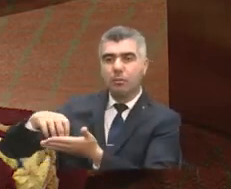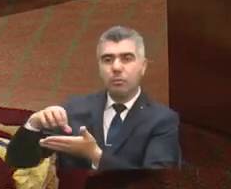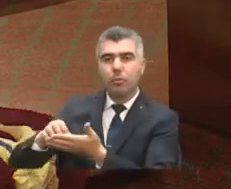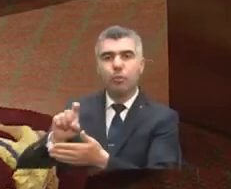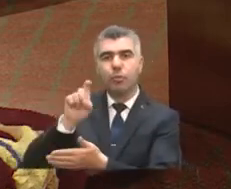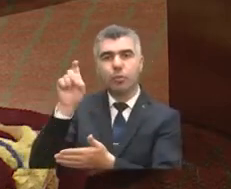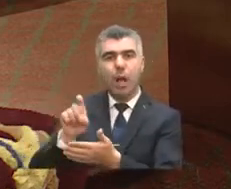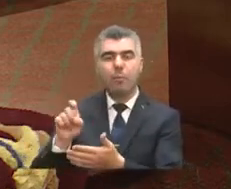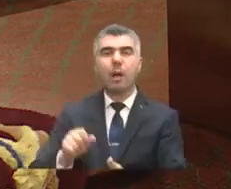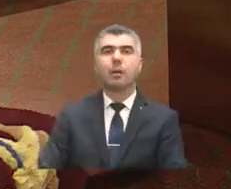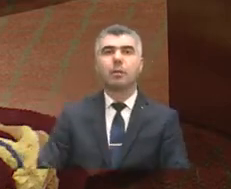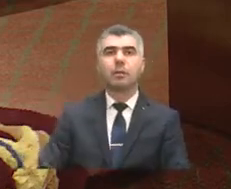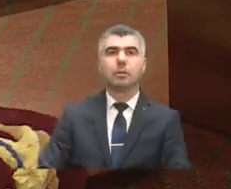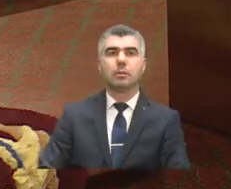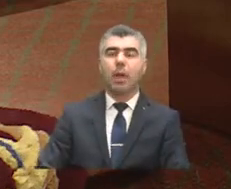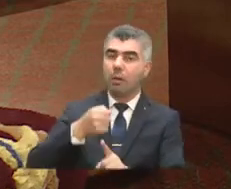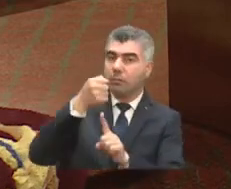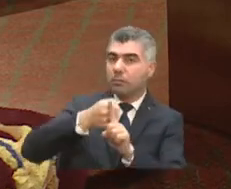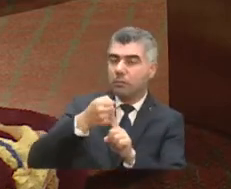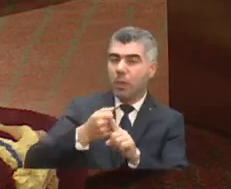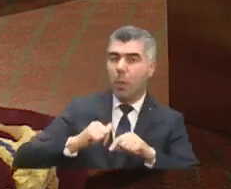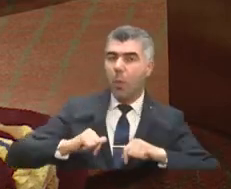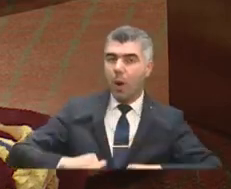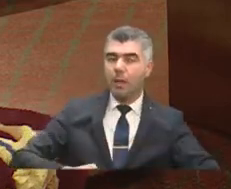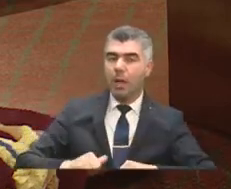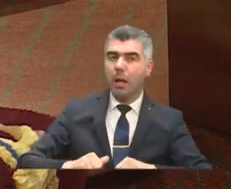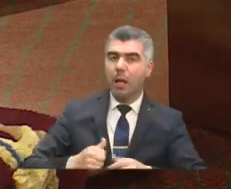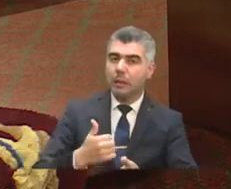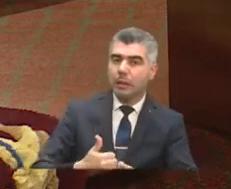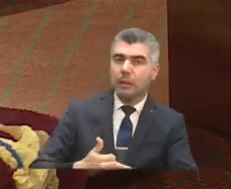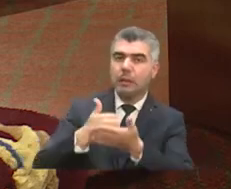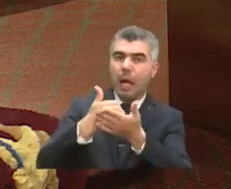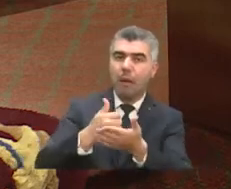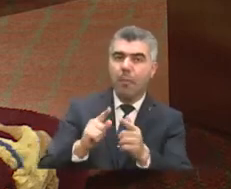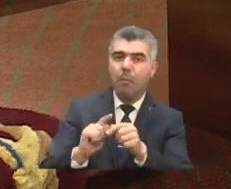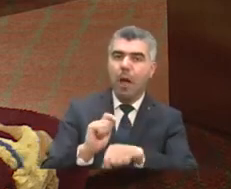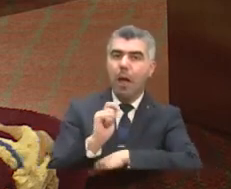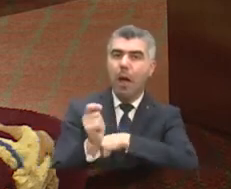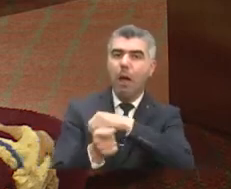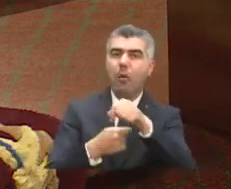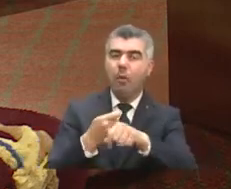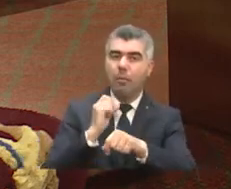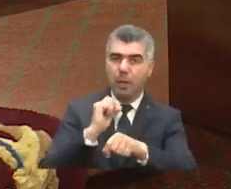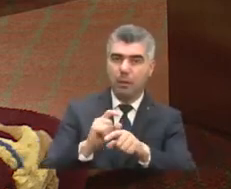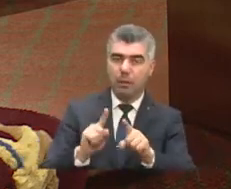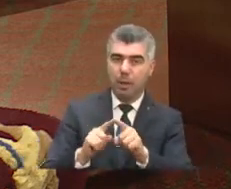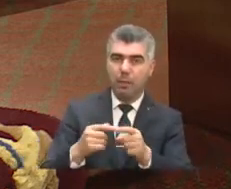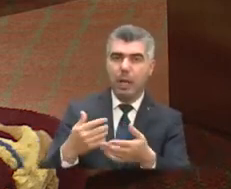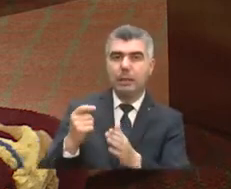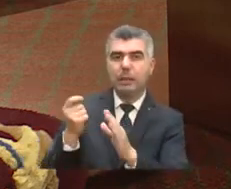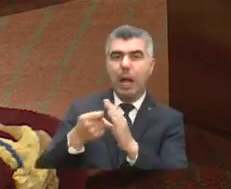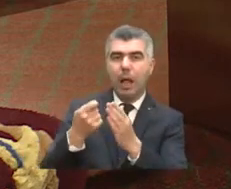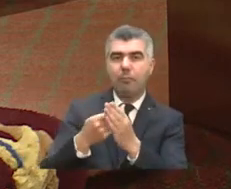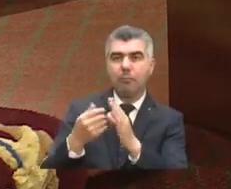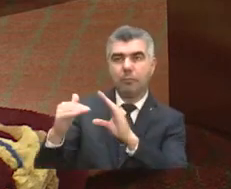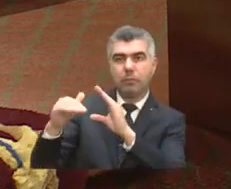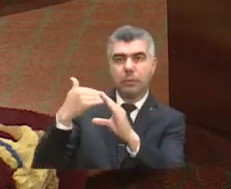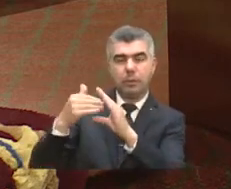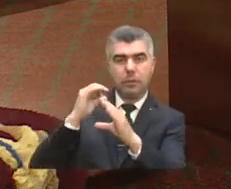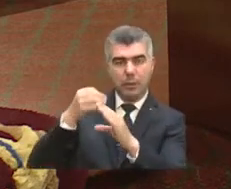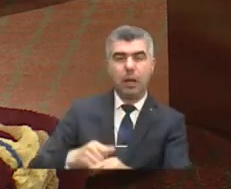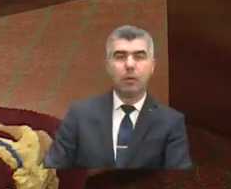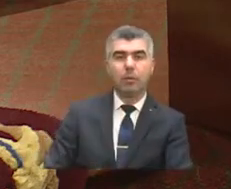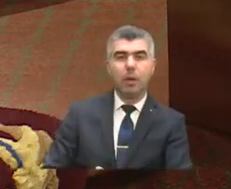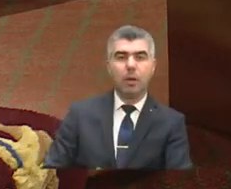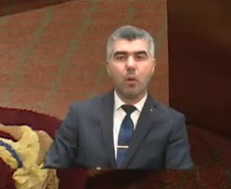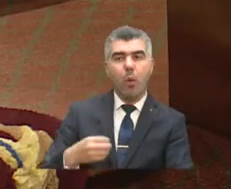والجماعات. وتواصل الوزارة دعم النقل المزدوج بالعالم القروي من خلال معالجة الطلبات الواردة عليها وبرنامج